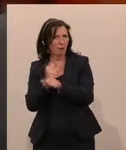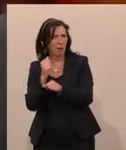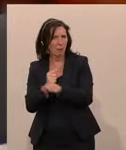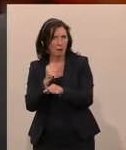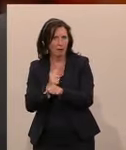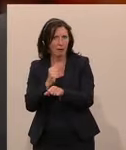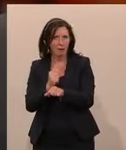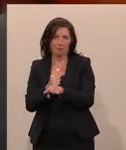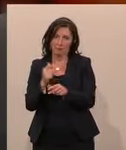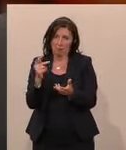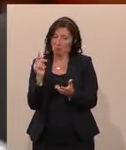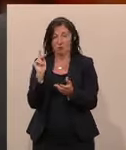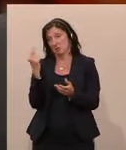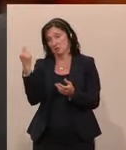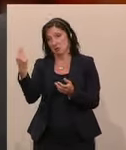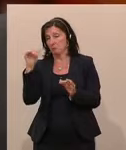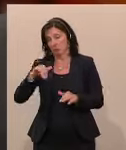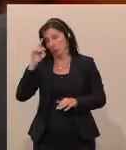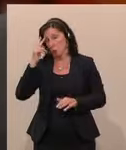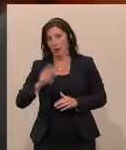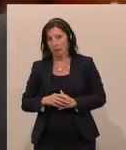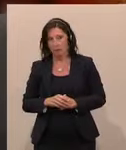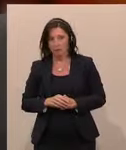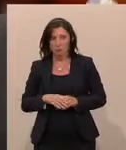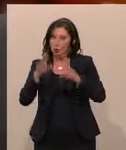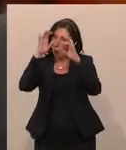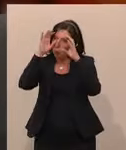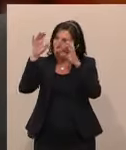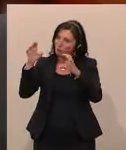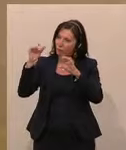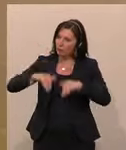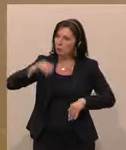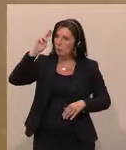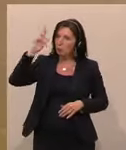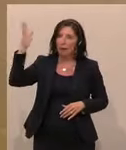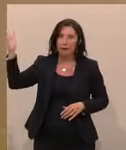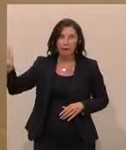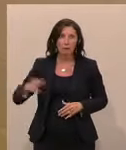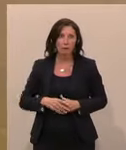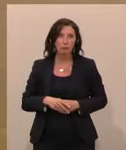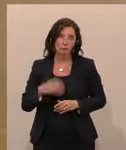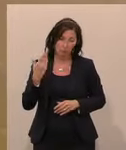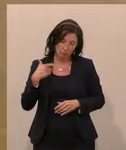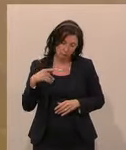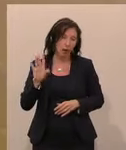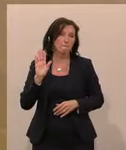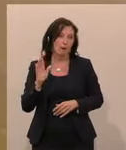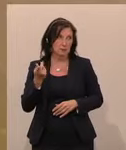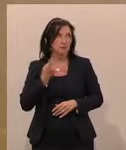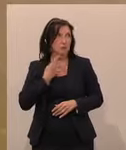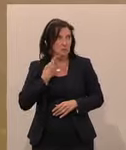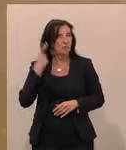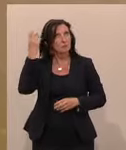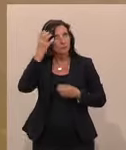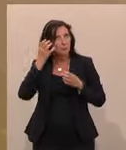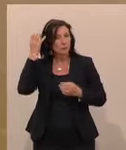selbst erfüllen können, und diese Gedanken müssen Sie sich machen. Und die ÖVP muss sich eine Frage stellen, und das ist die, die mich am meisten beschäftigt in den letzten